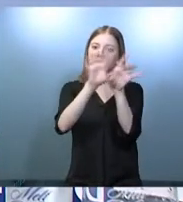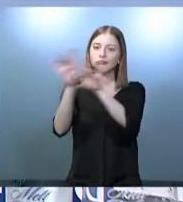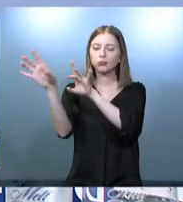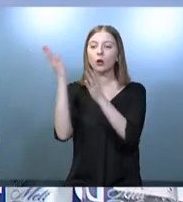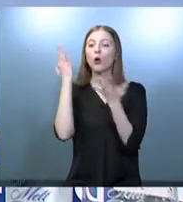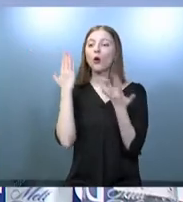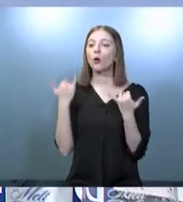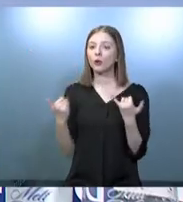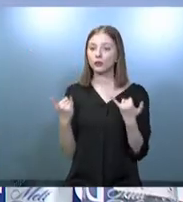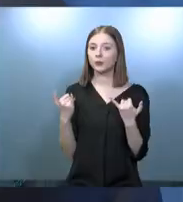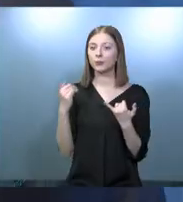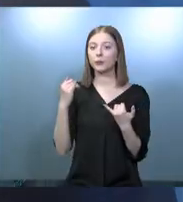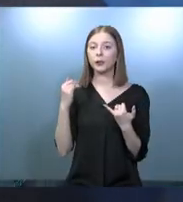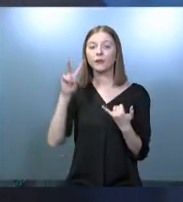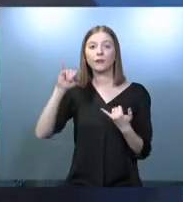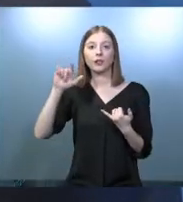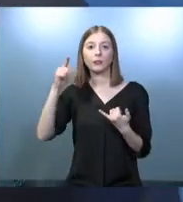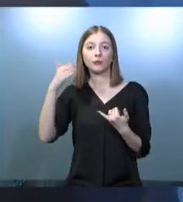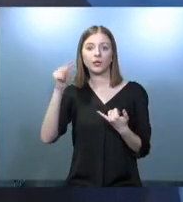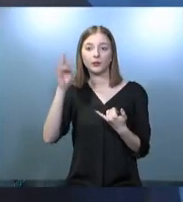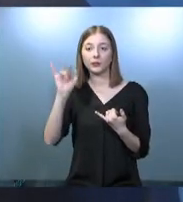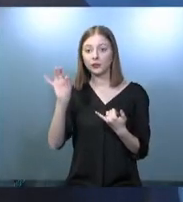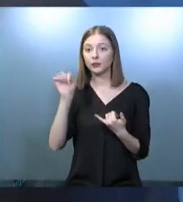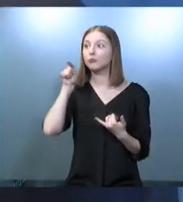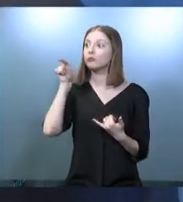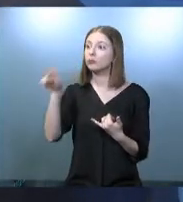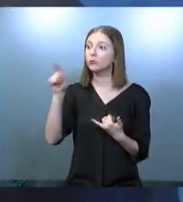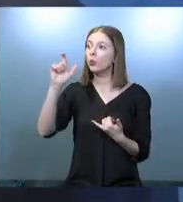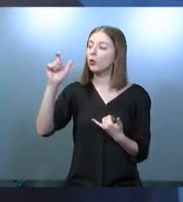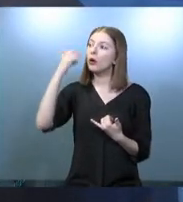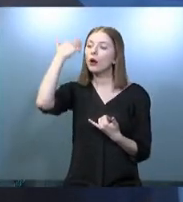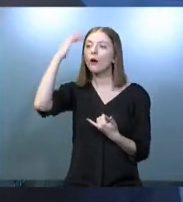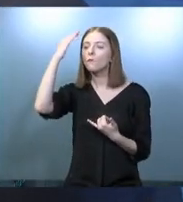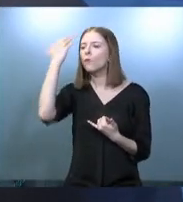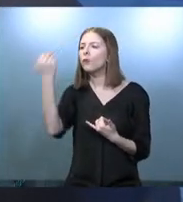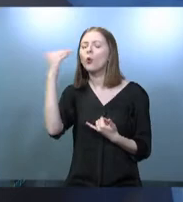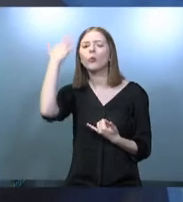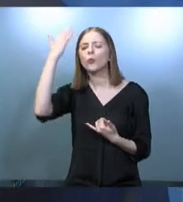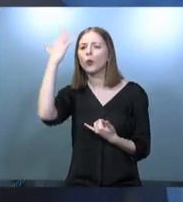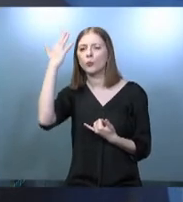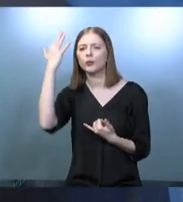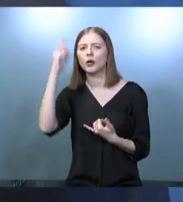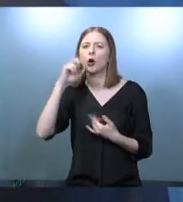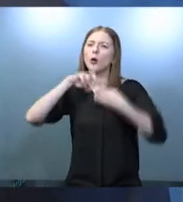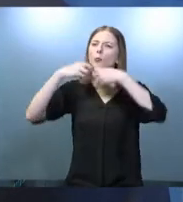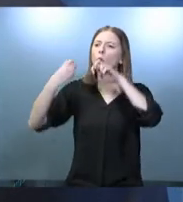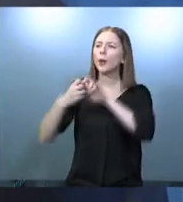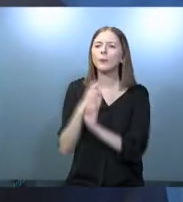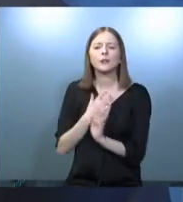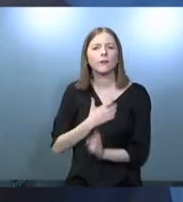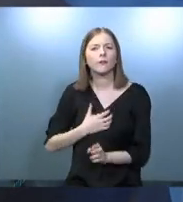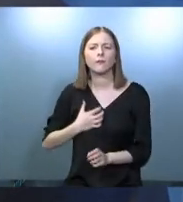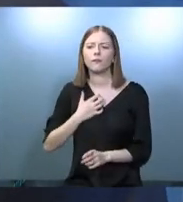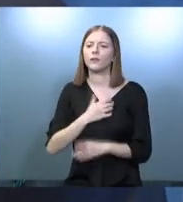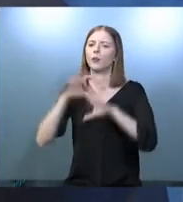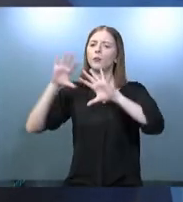liberalų sąjūdžio atstovą. Kaip jis mato, kas yra pirmiausiai spręstina ir labiausiai